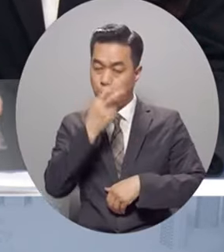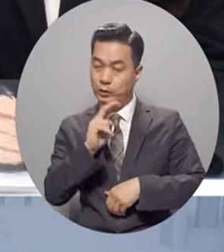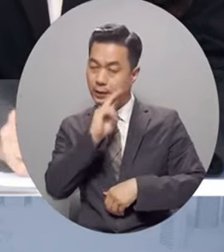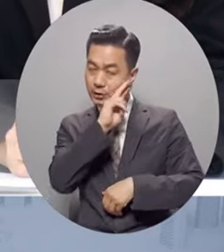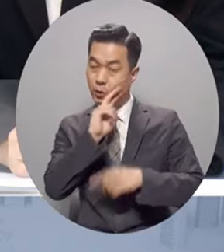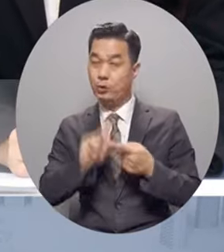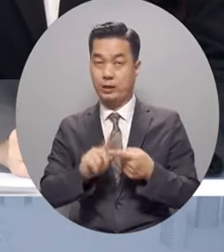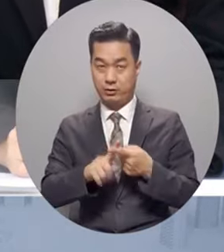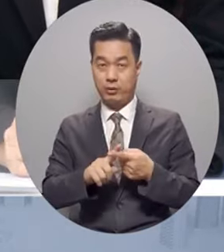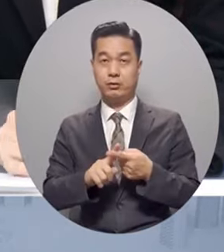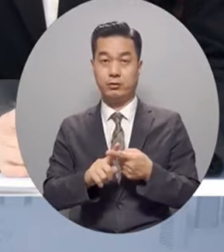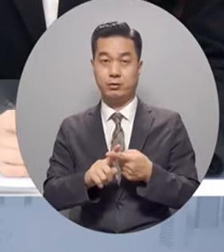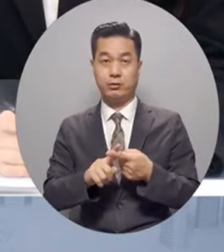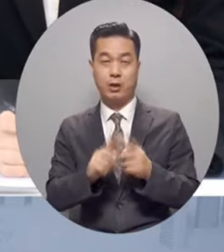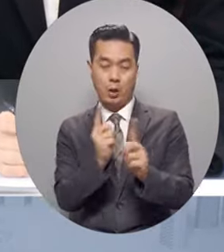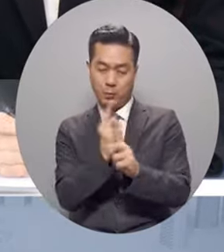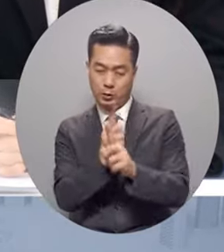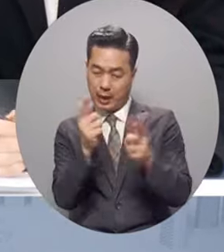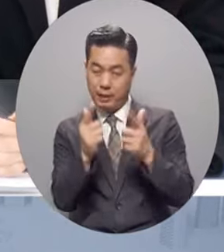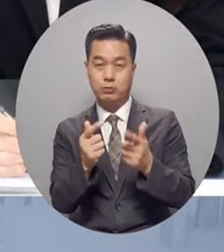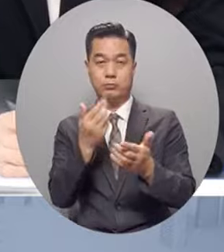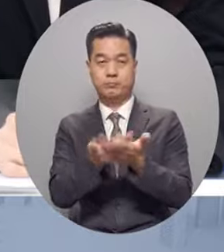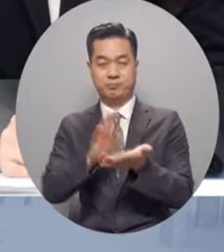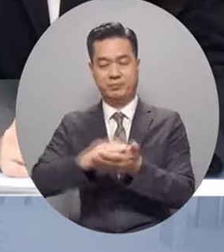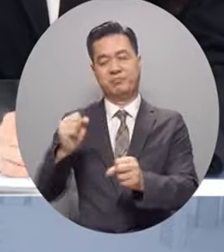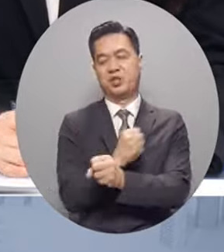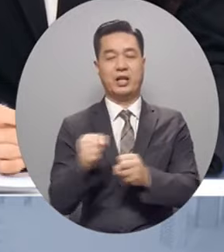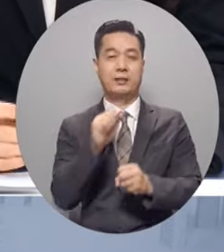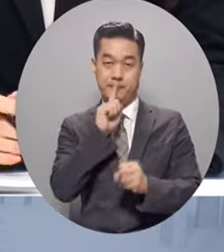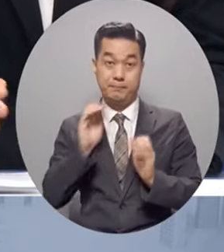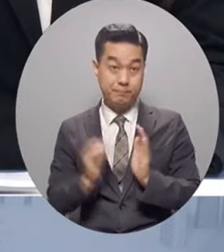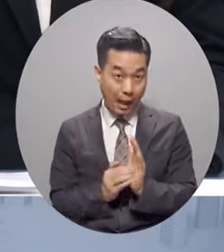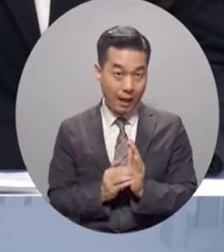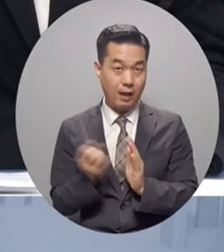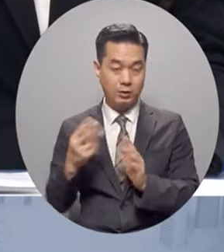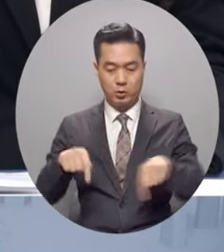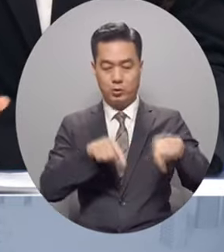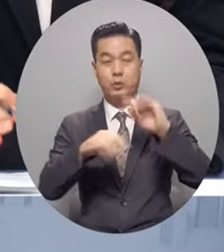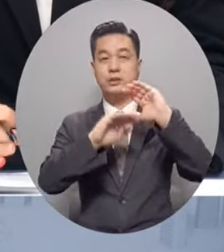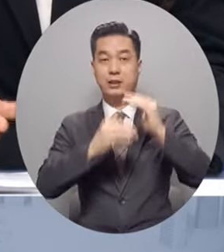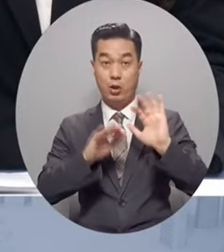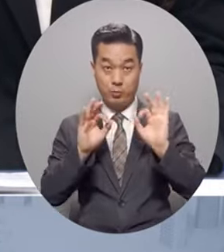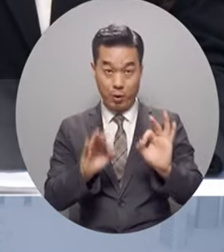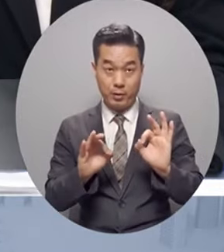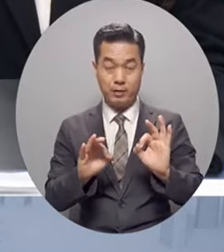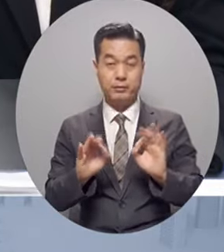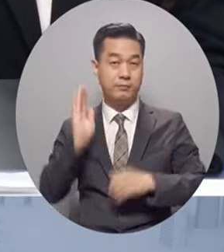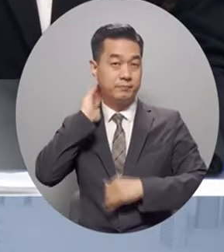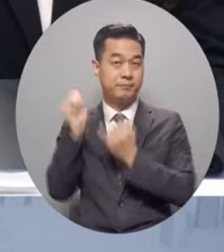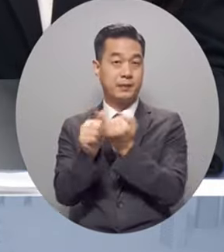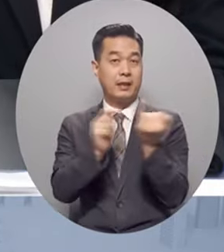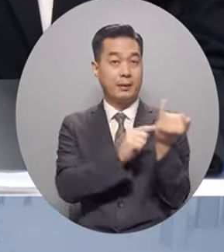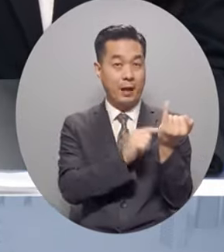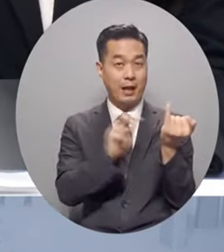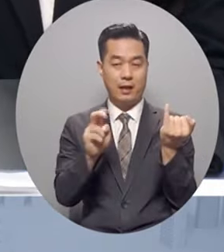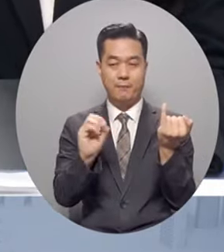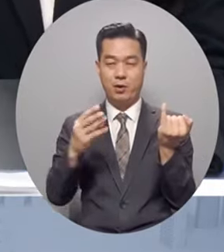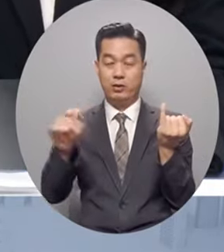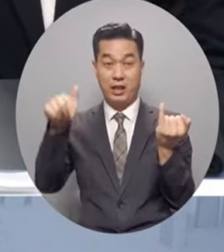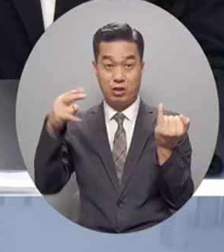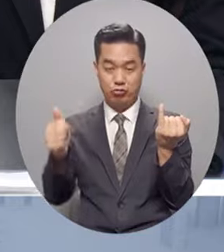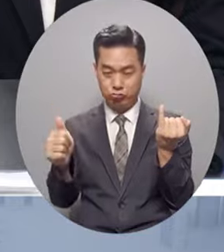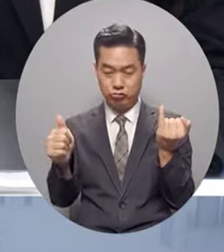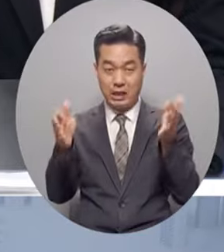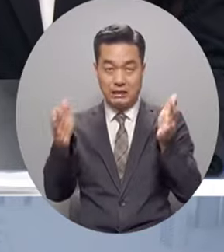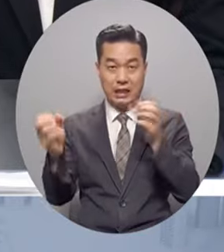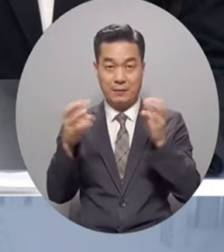경우에는 이게 보정이 아니라 조작된 거라고 말했고요 또 녹취 내용을 보시면이 김여사와 명태 사회를 잘 알 것이라면서